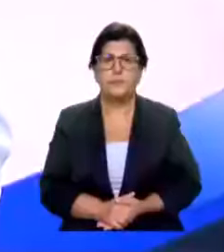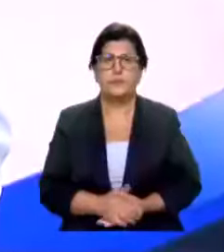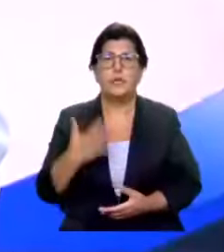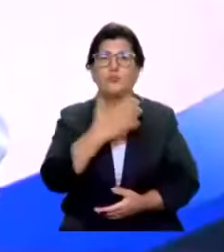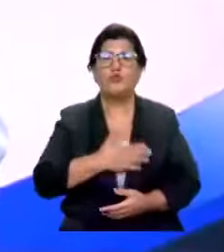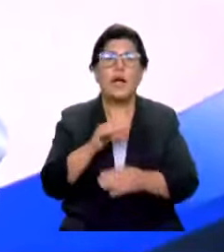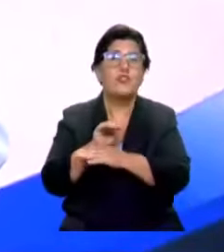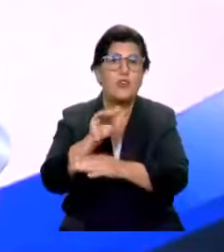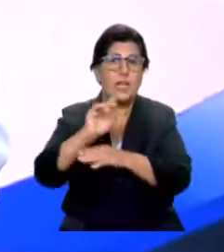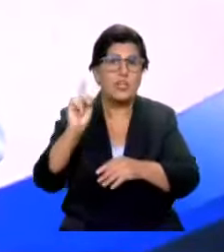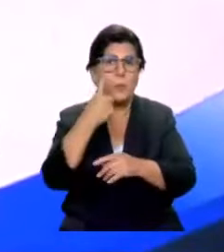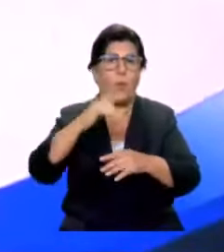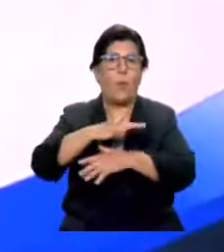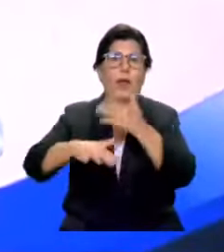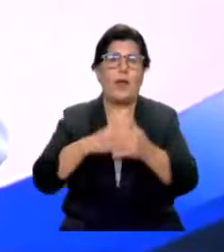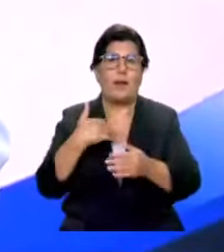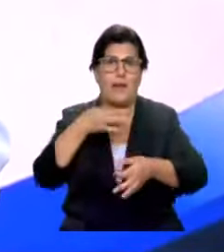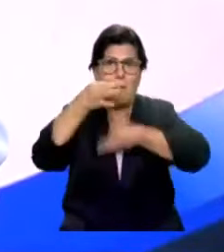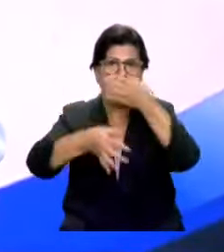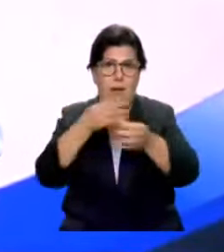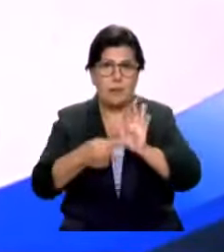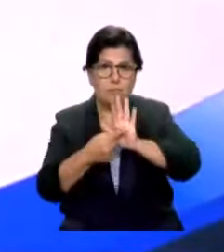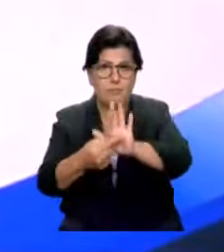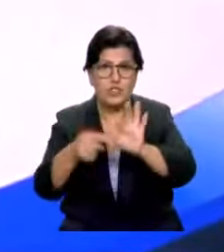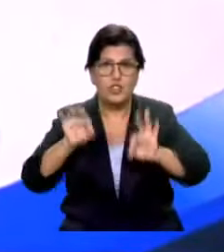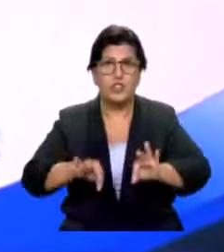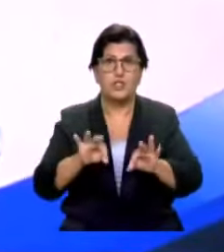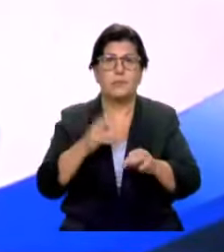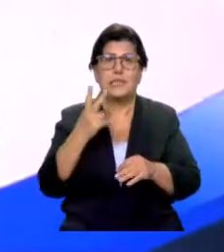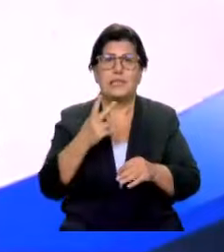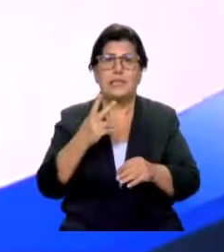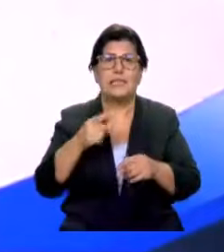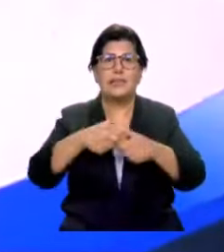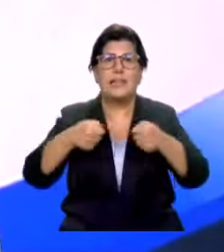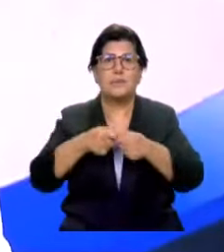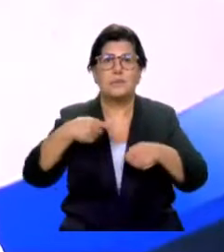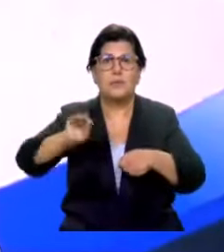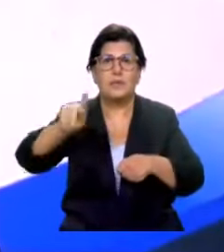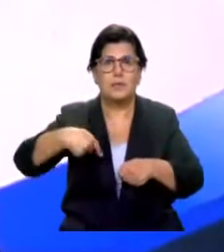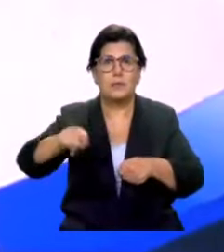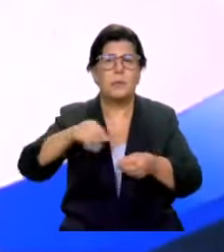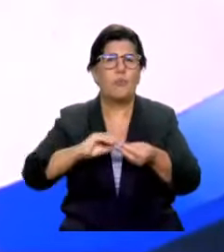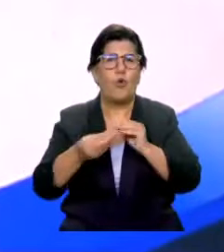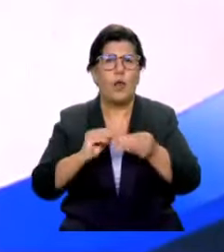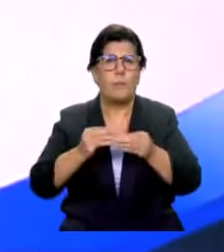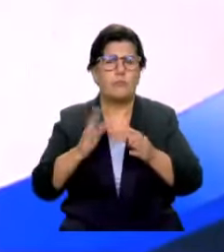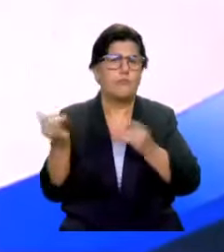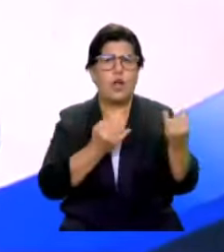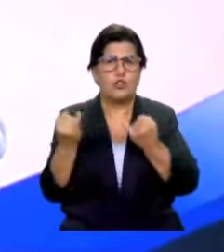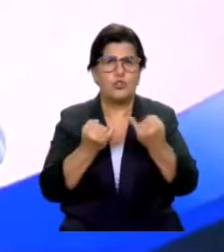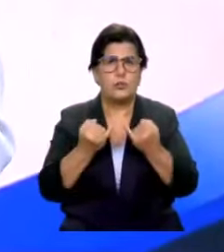Efendim Bursa'da yaşanan ilginç bir olayı getireceğiz Şimdi ekranlarınıza iki tespih satıcısı alacak verecek meselesi nedeniyle